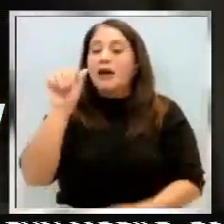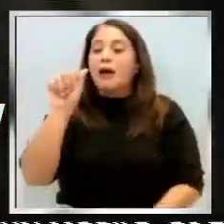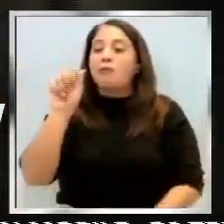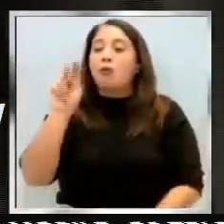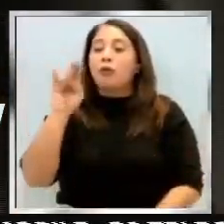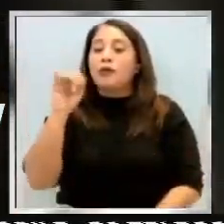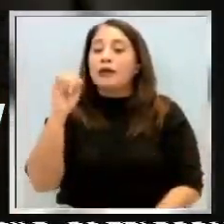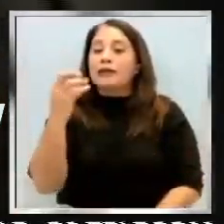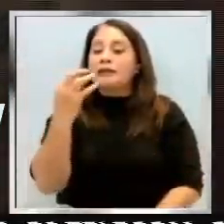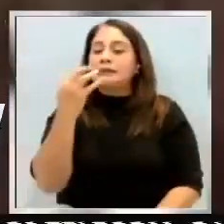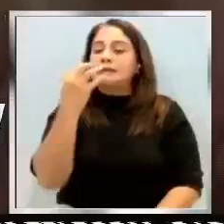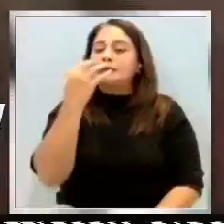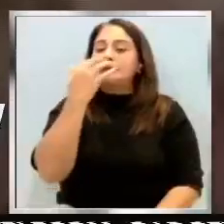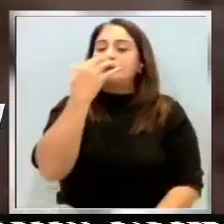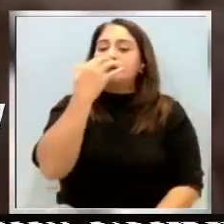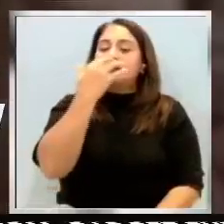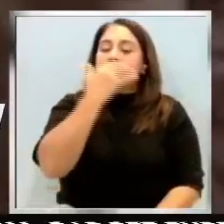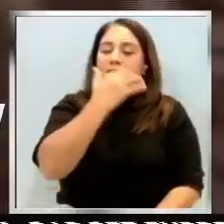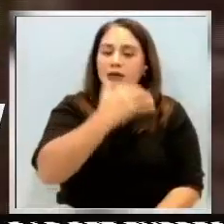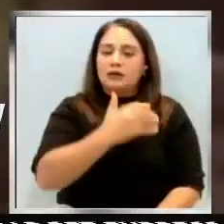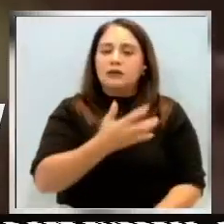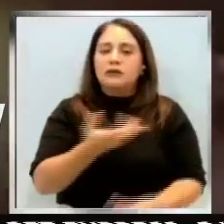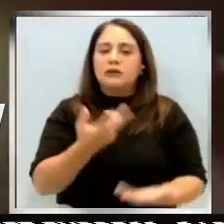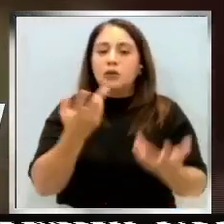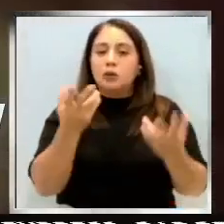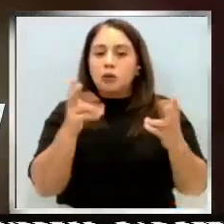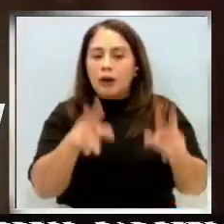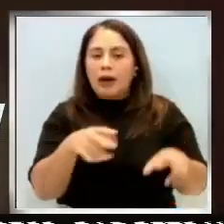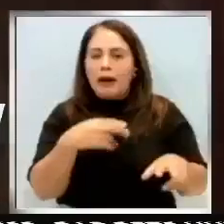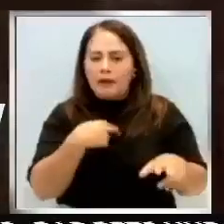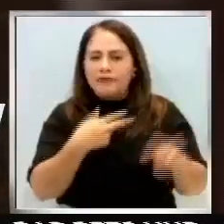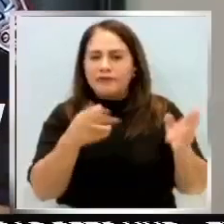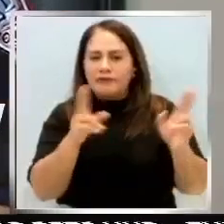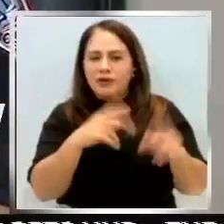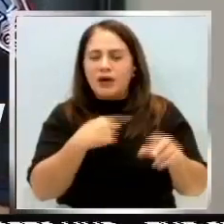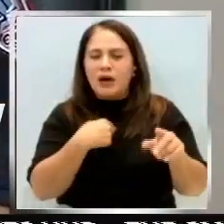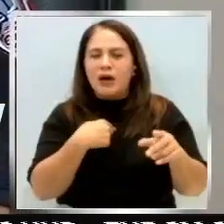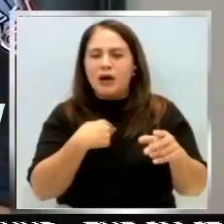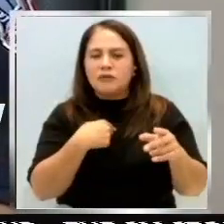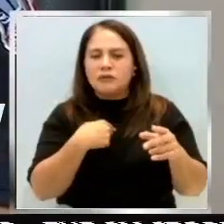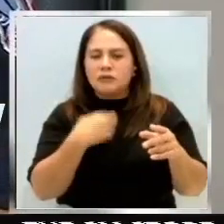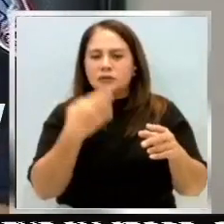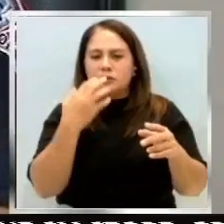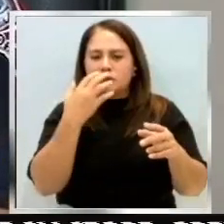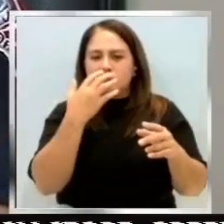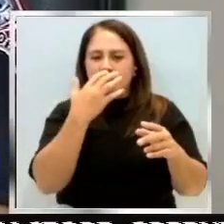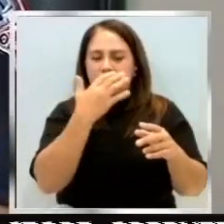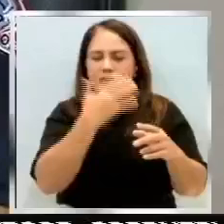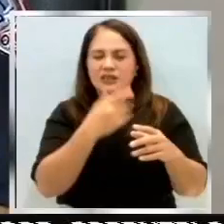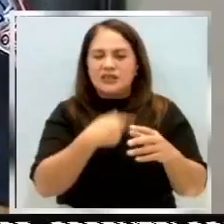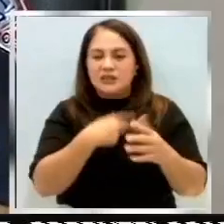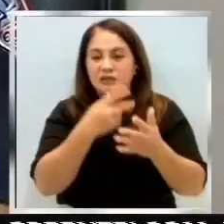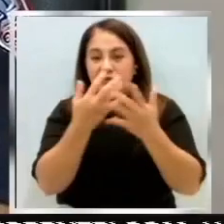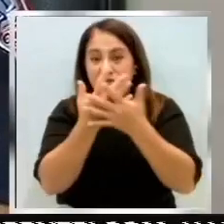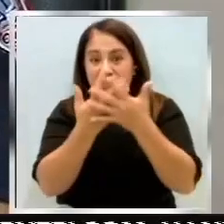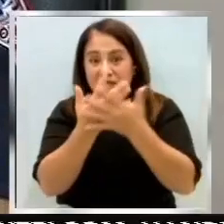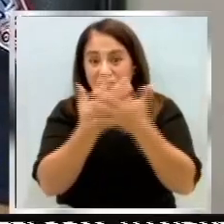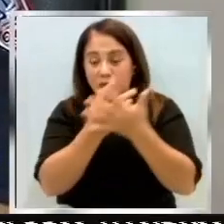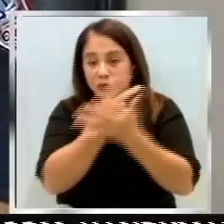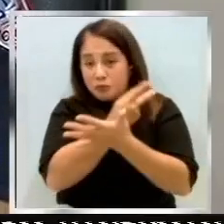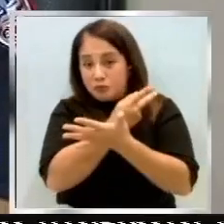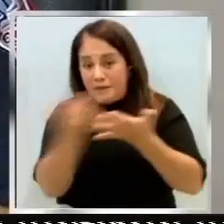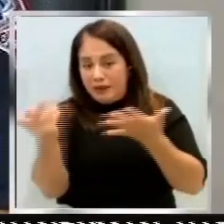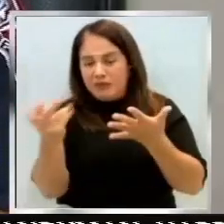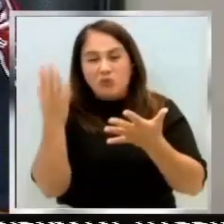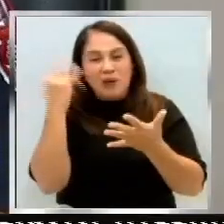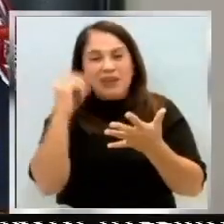leak. May senyales na tinamaan na raw ito ng corrosion. Nag-fail yung filter na hindi niya napalitan